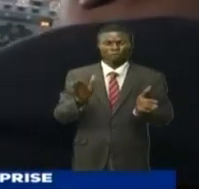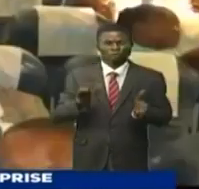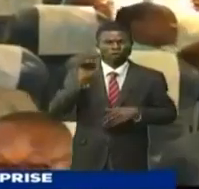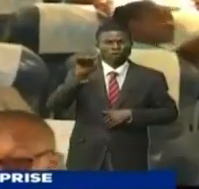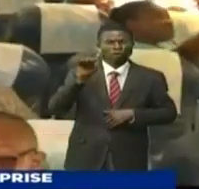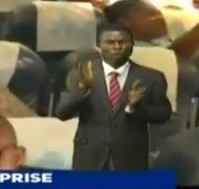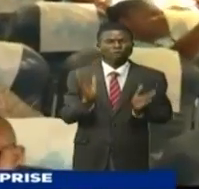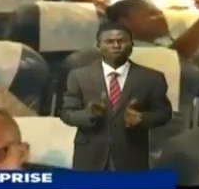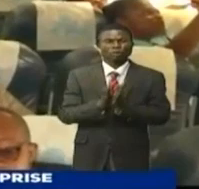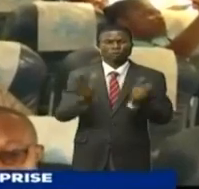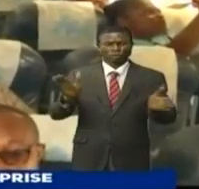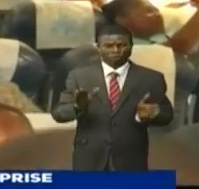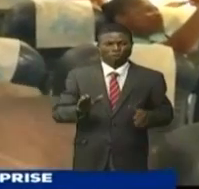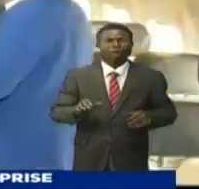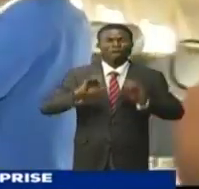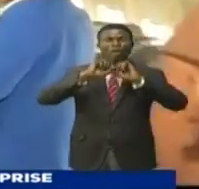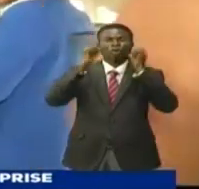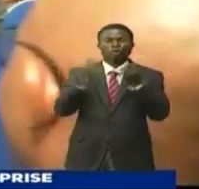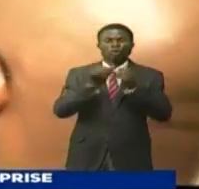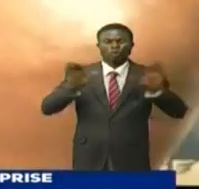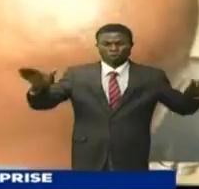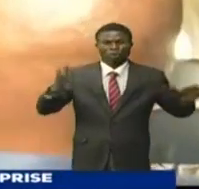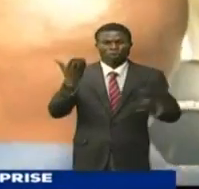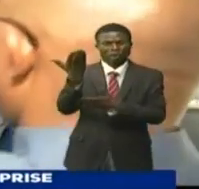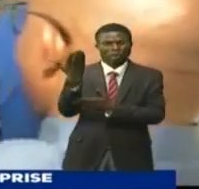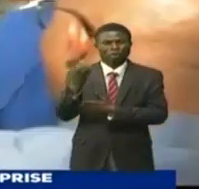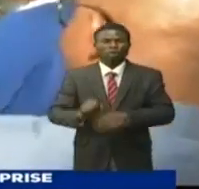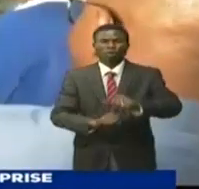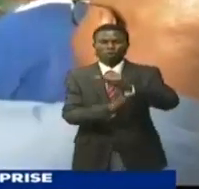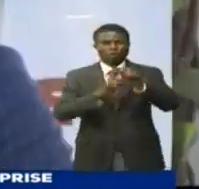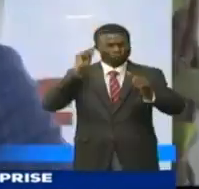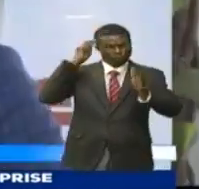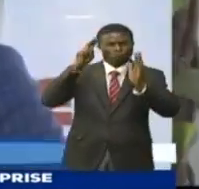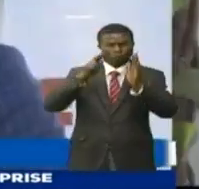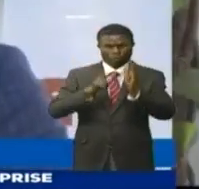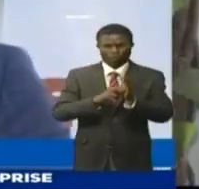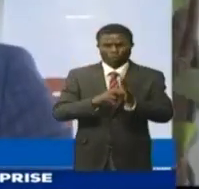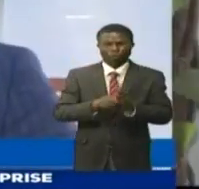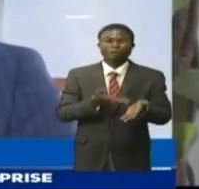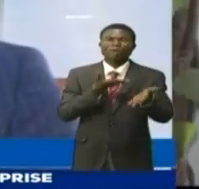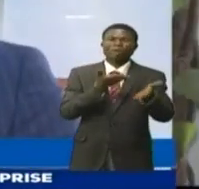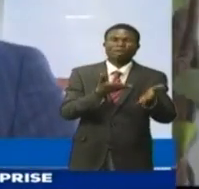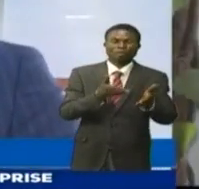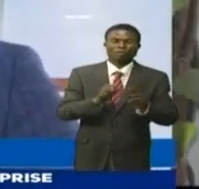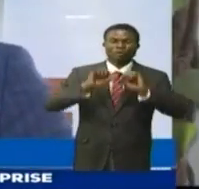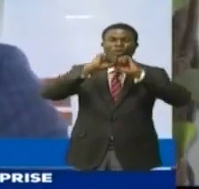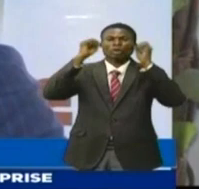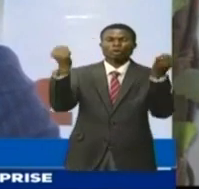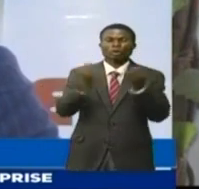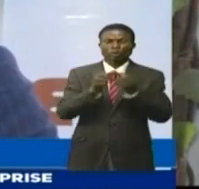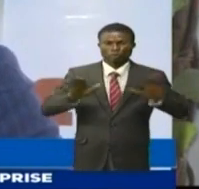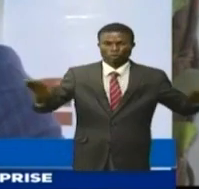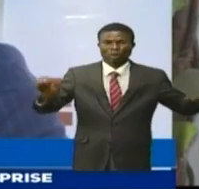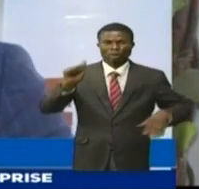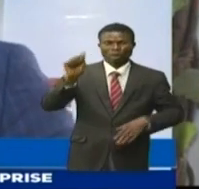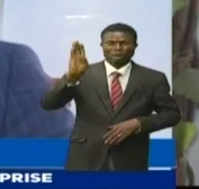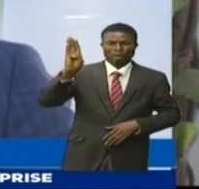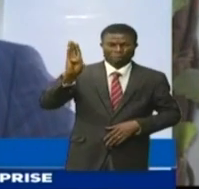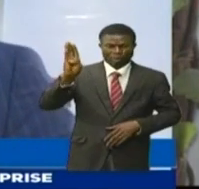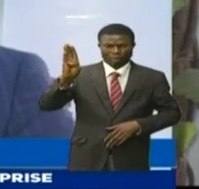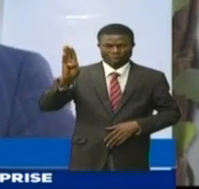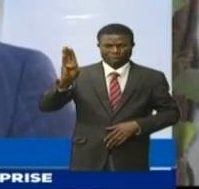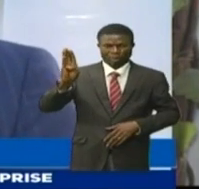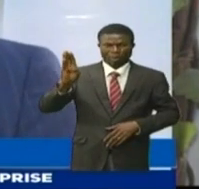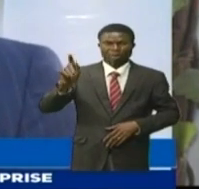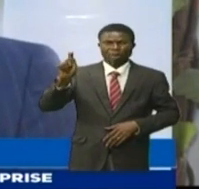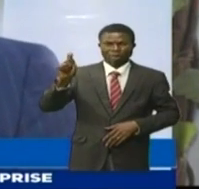ABR Lines a sollicité plus d'accompagnement du gouvernement la compagnie aérienne AB business travel